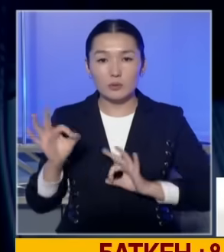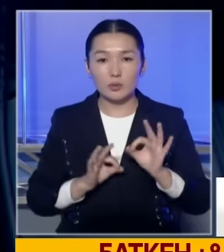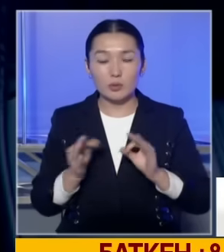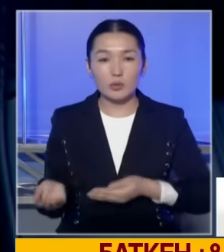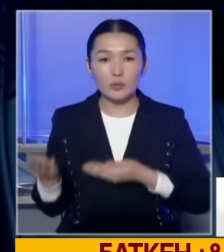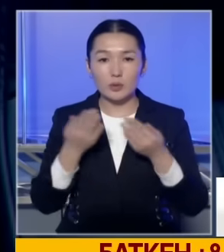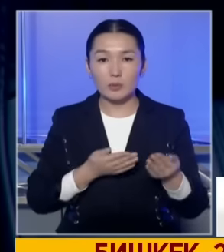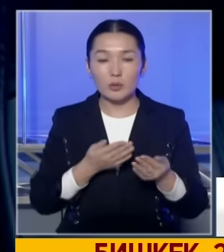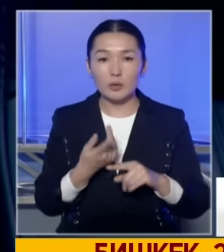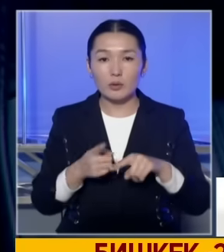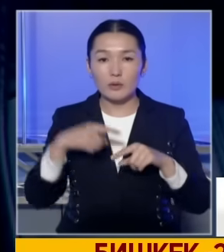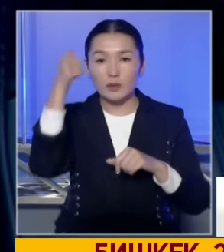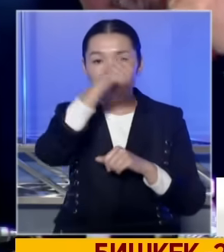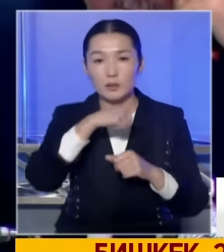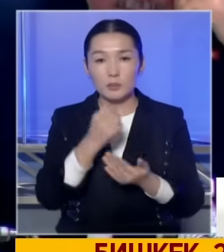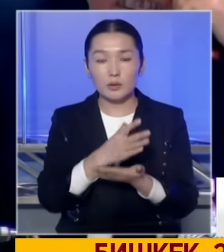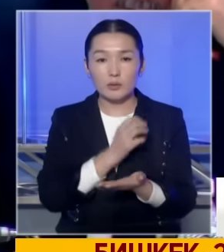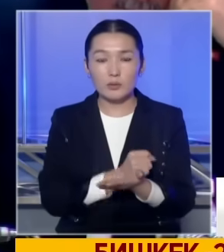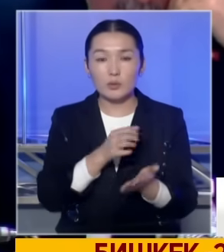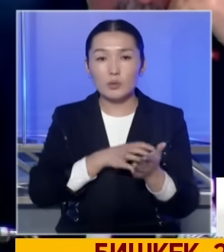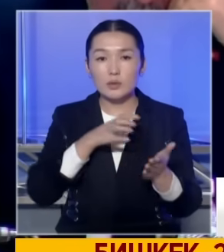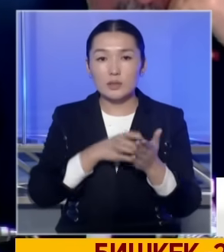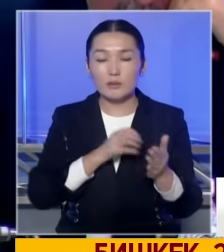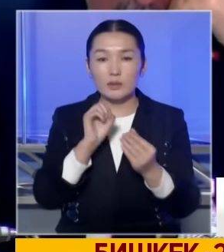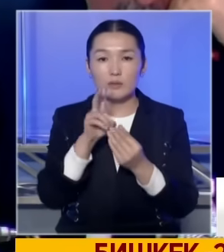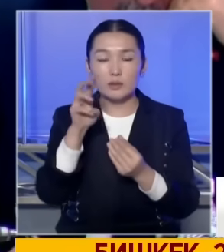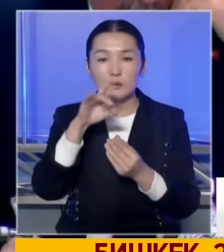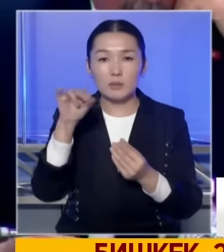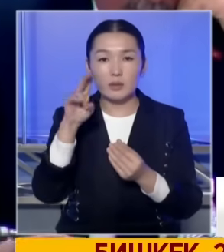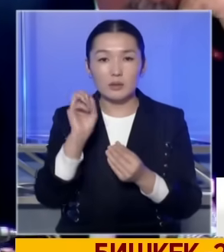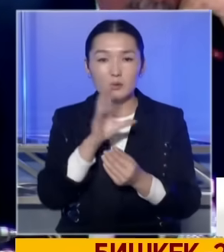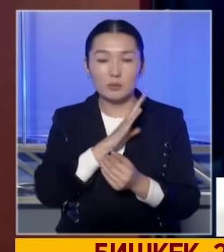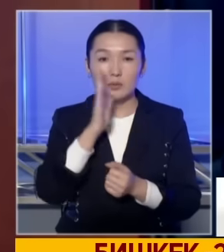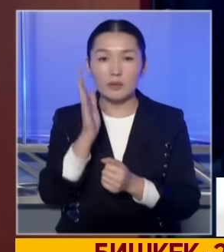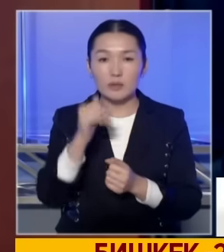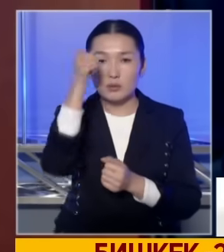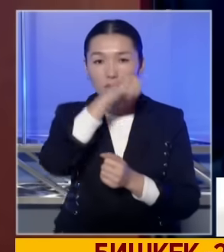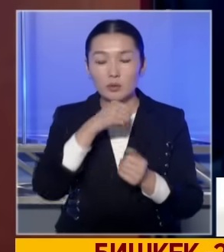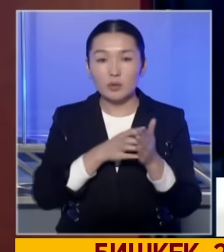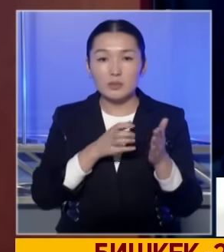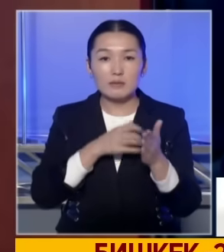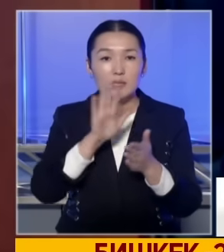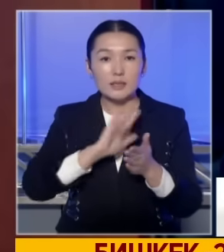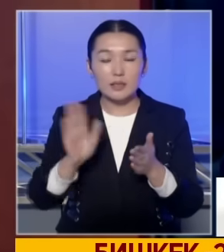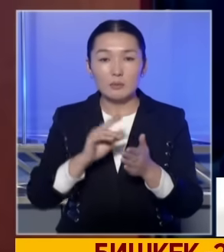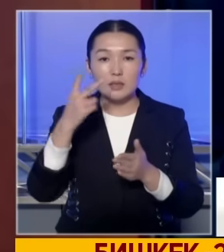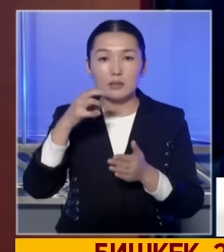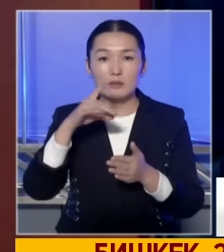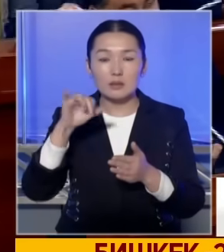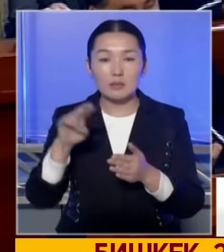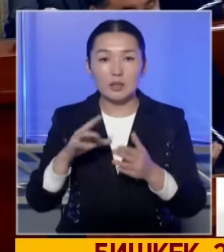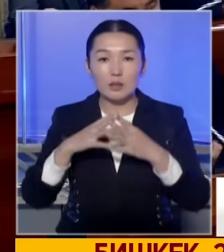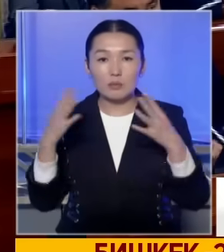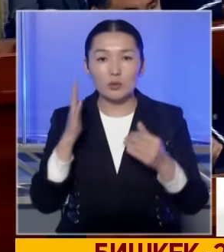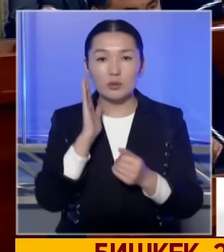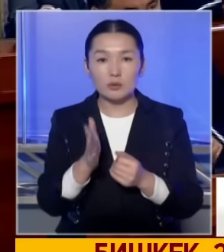Узап аражаткан жылы өлкө казынасында тартыштык 12 миллиард сом болду. Ал эми келерки жылы дефицит эмес 20 миллиард сомдук профицит